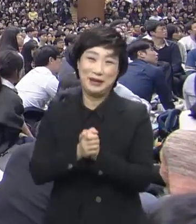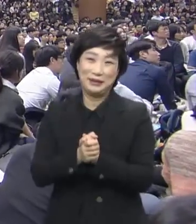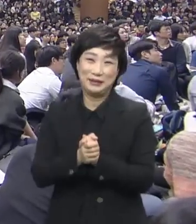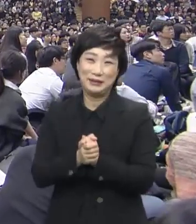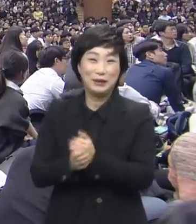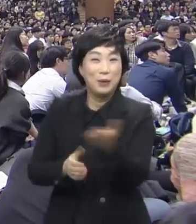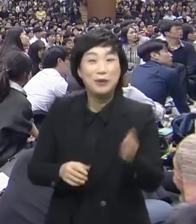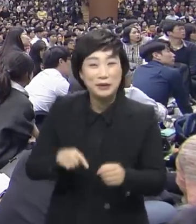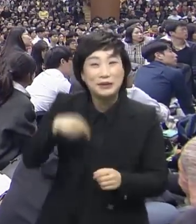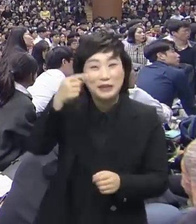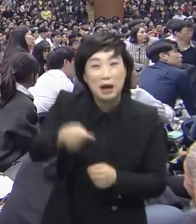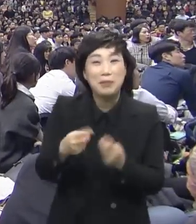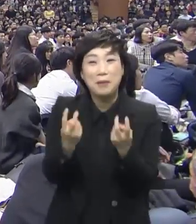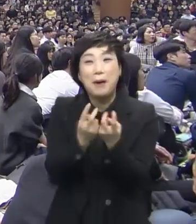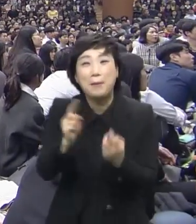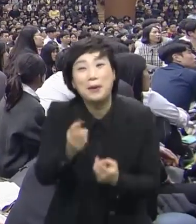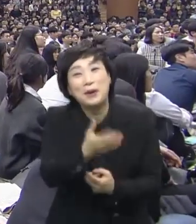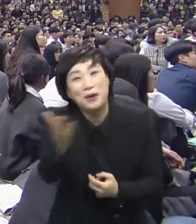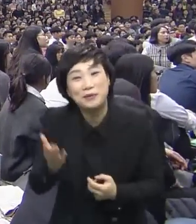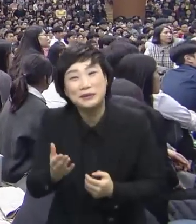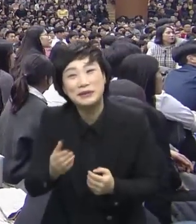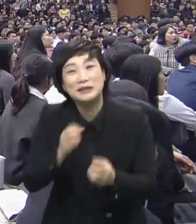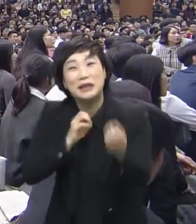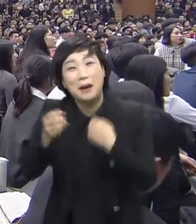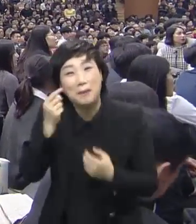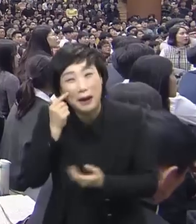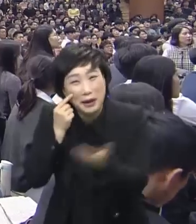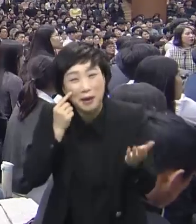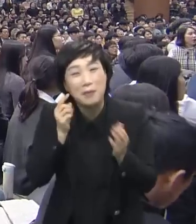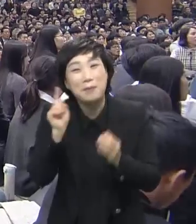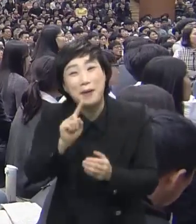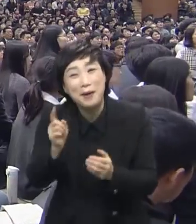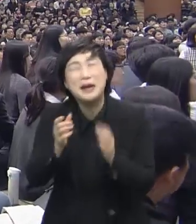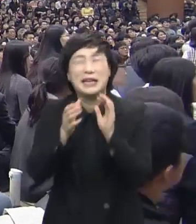그러려면 뭘 해야 된다? 크게 뭘 해야 된다?